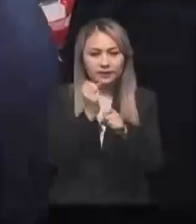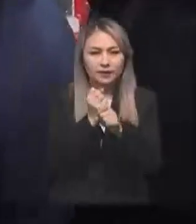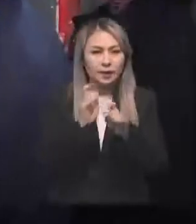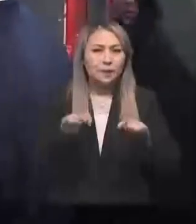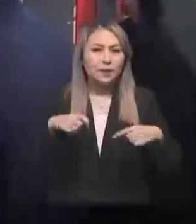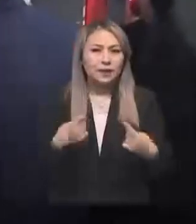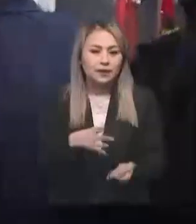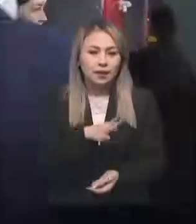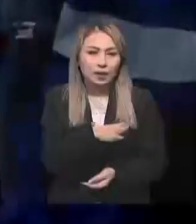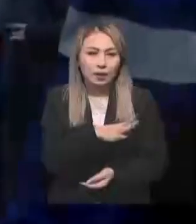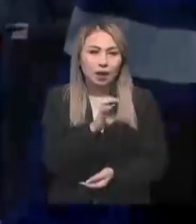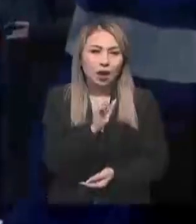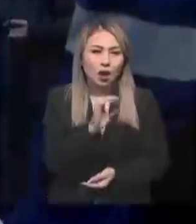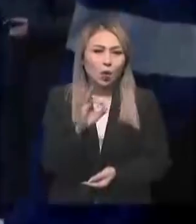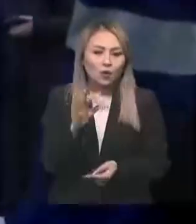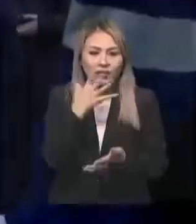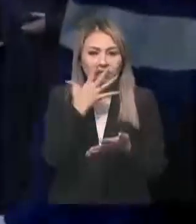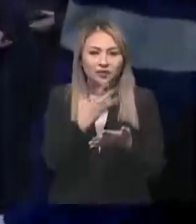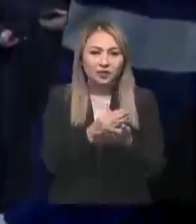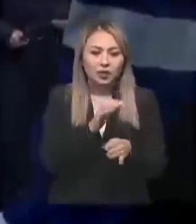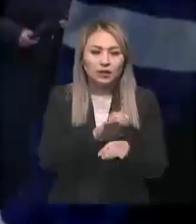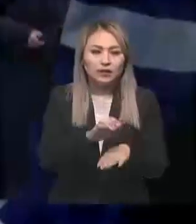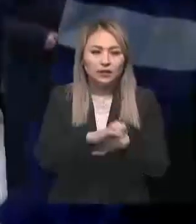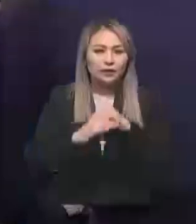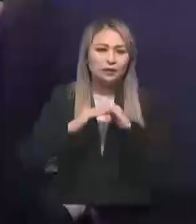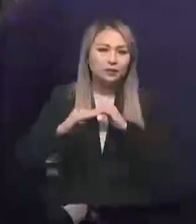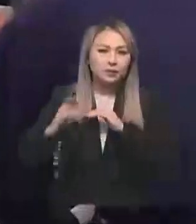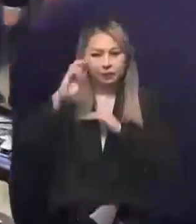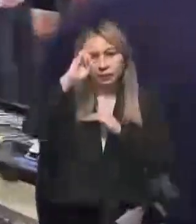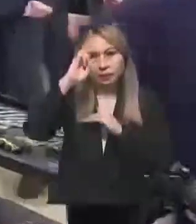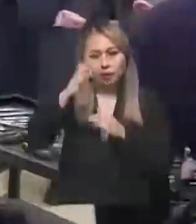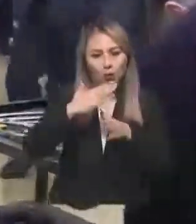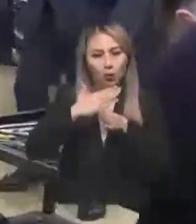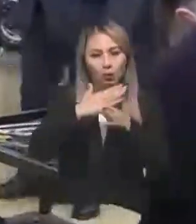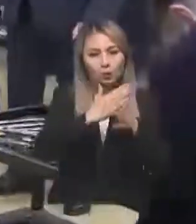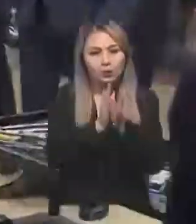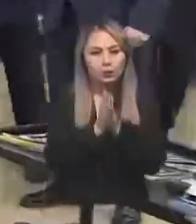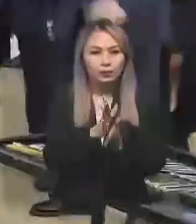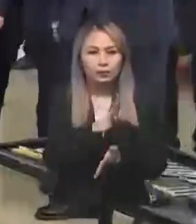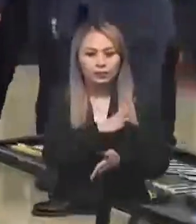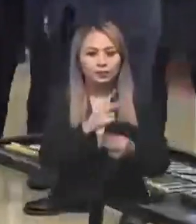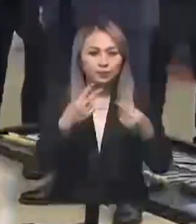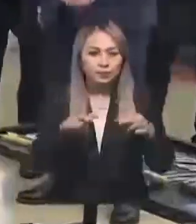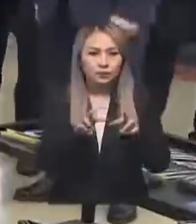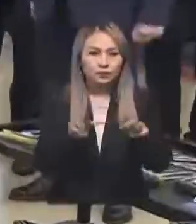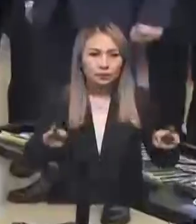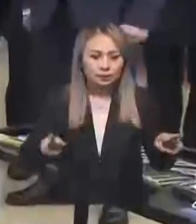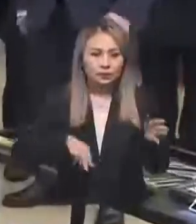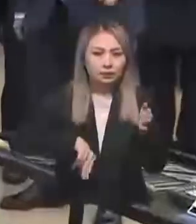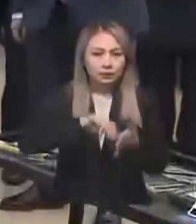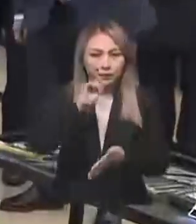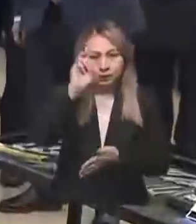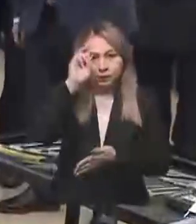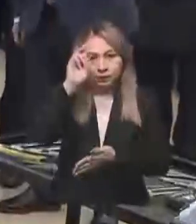берілген. Компания акционерлері өздері шығарып отырған отандық өнімге мемлекеттен қолдау көрсетілуін сұрады. Премьер-министр мемлекеттік сатып